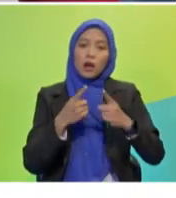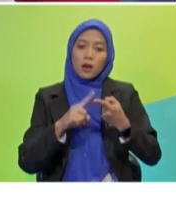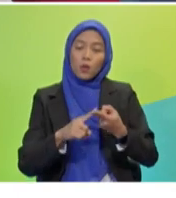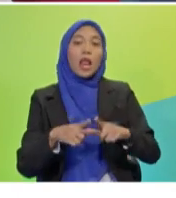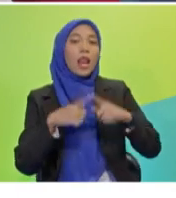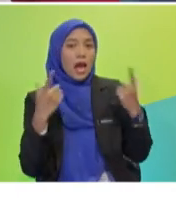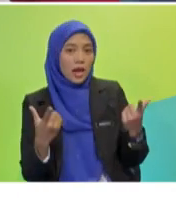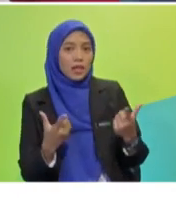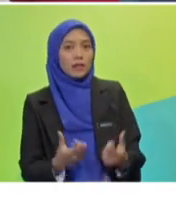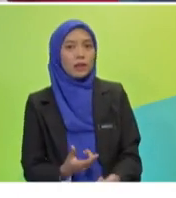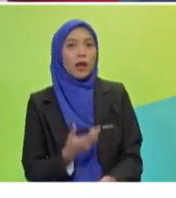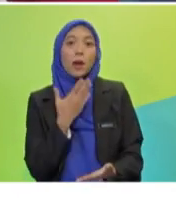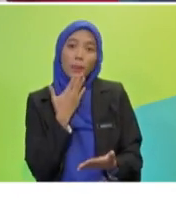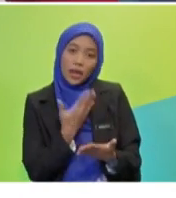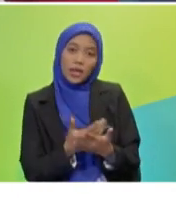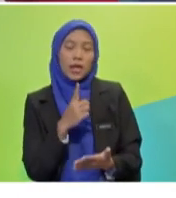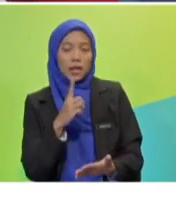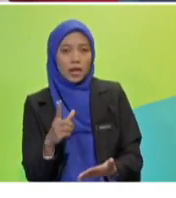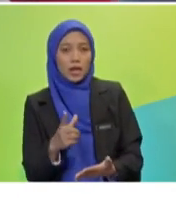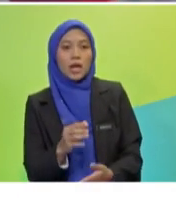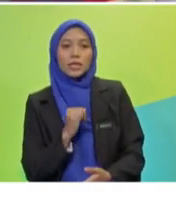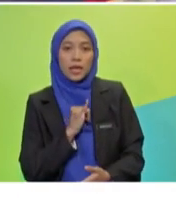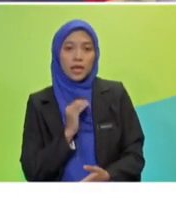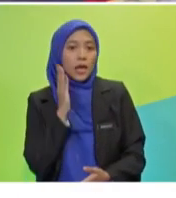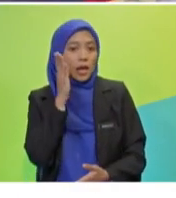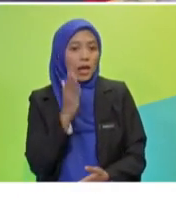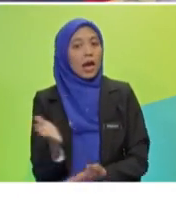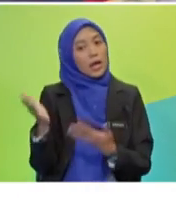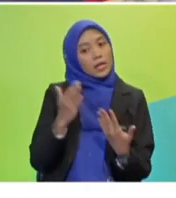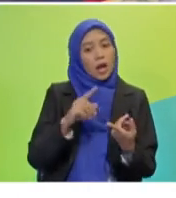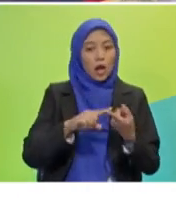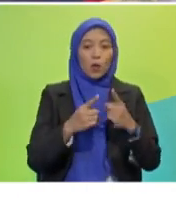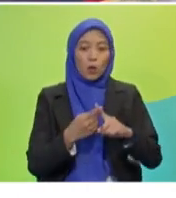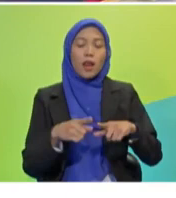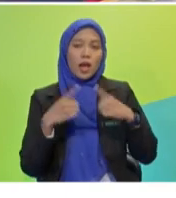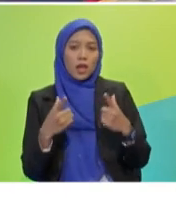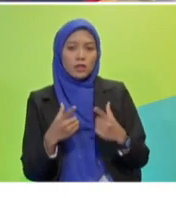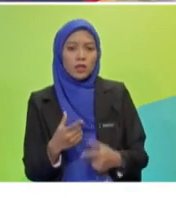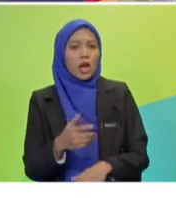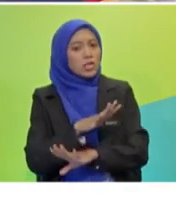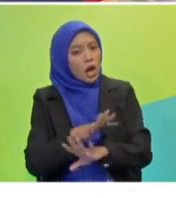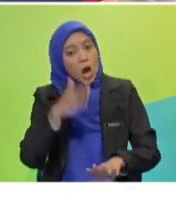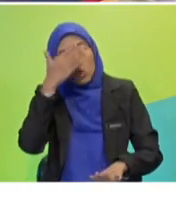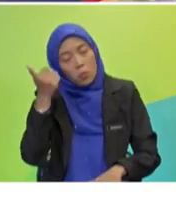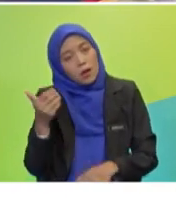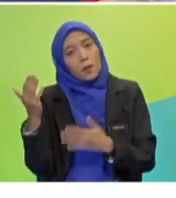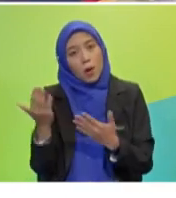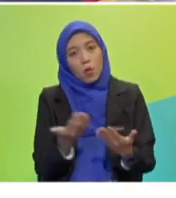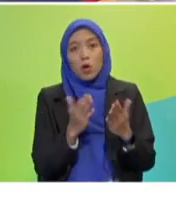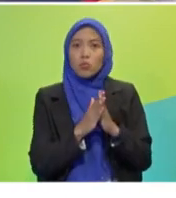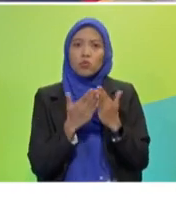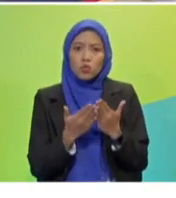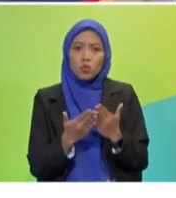Amira. Saya akan ajak kawan-kawan yang lain. Jangan lupa bawa buku yang perlu kamu pulangkan. Esok